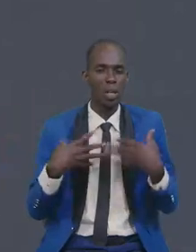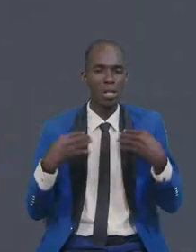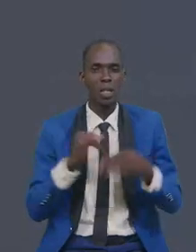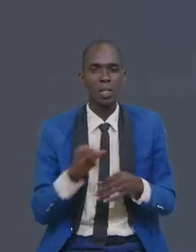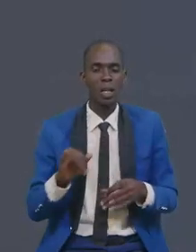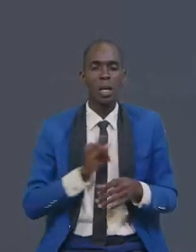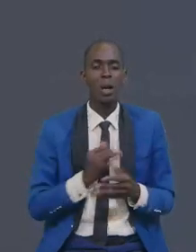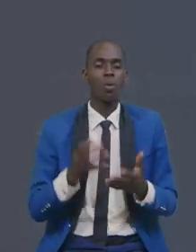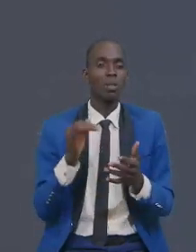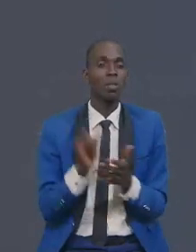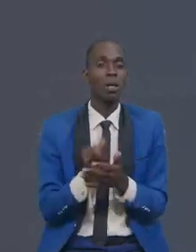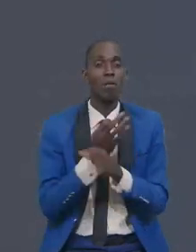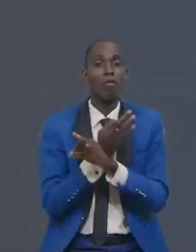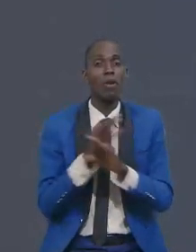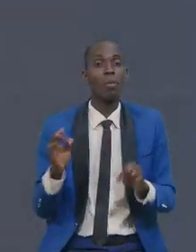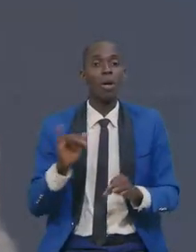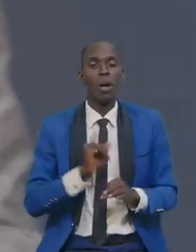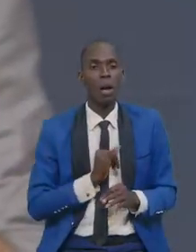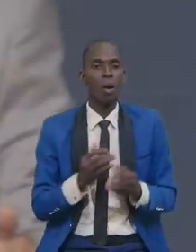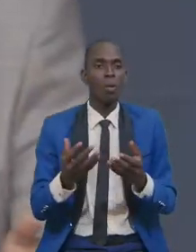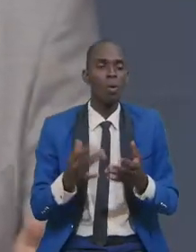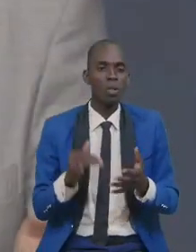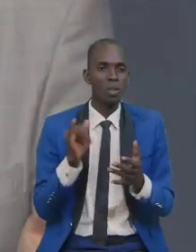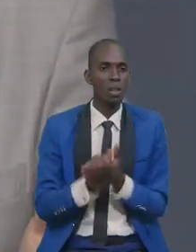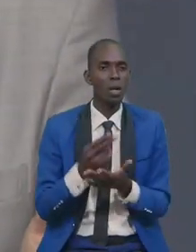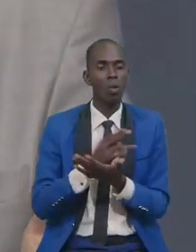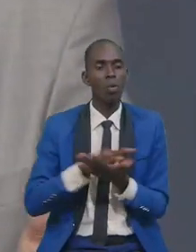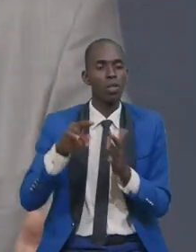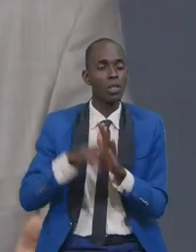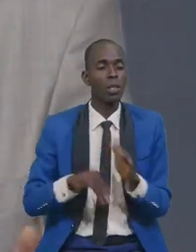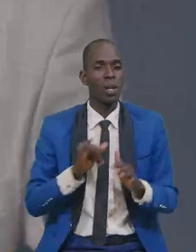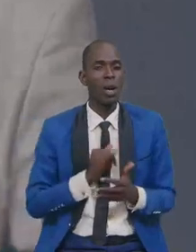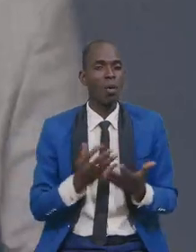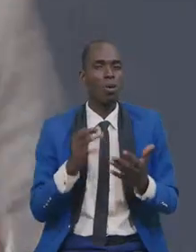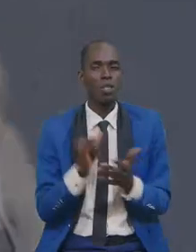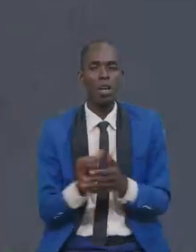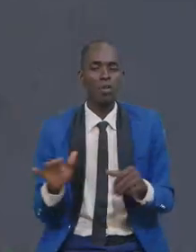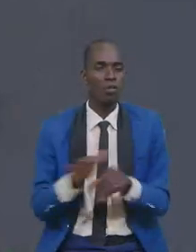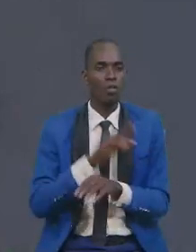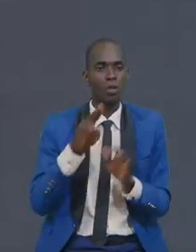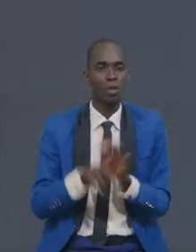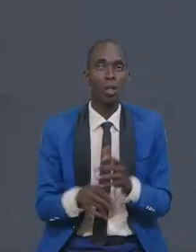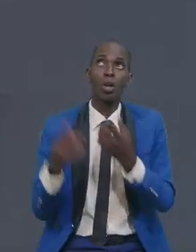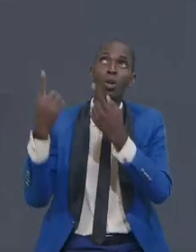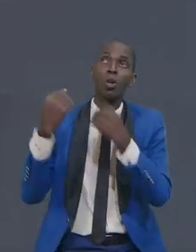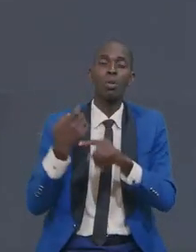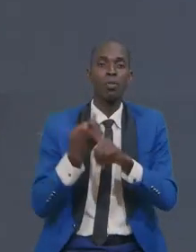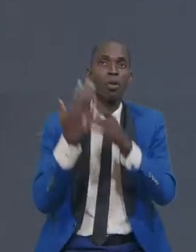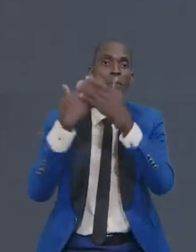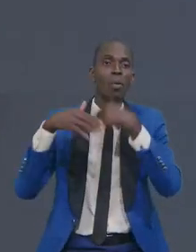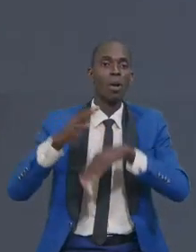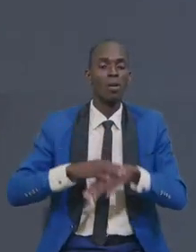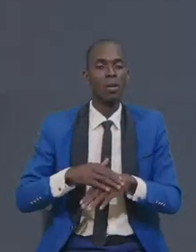pardon. Je veux cette libération. Et je veux cette sainteté. Je veux cette plénitude qui vient du